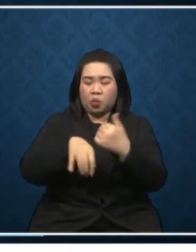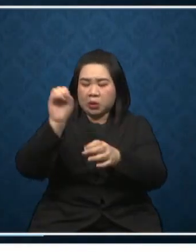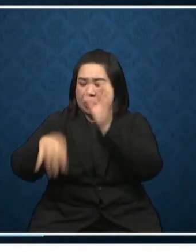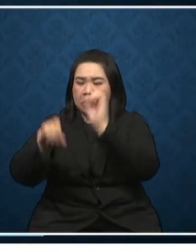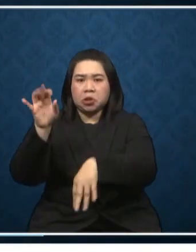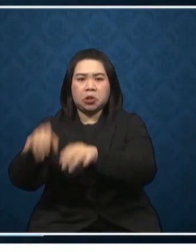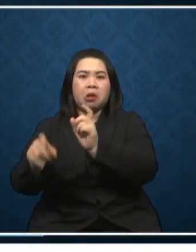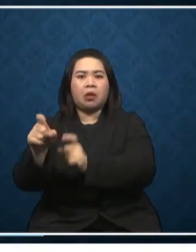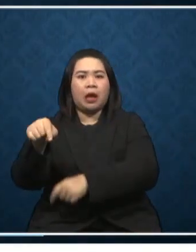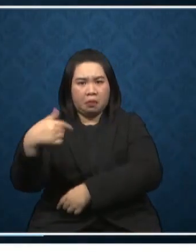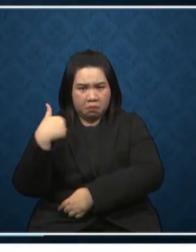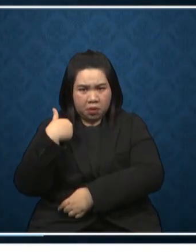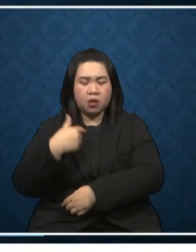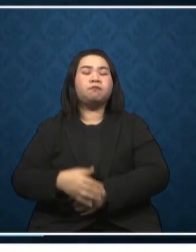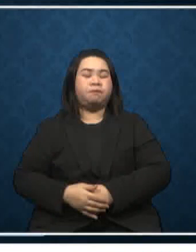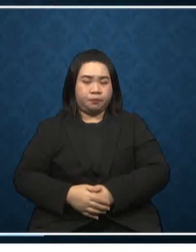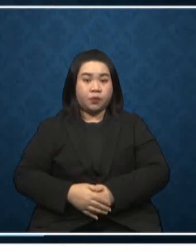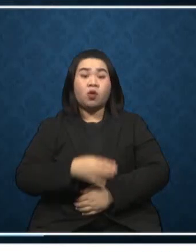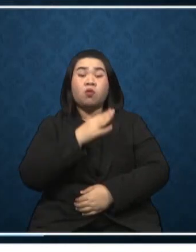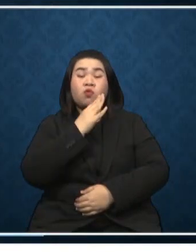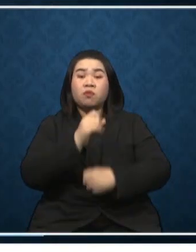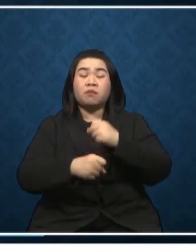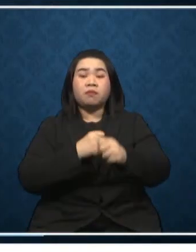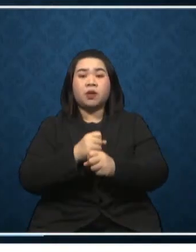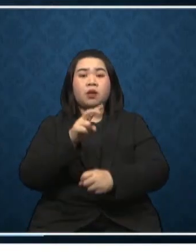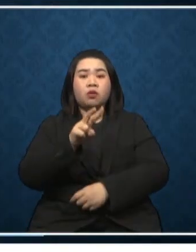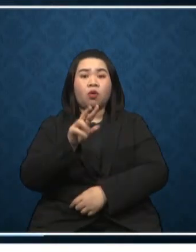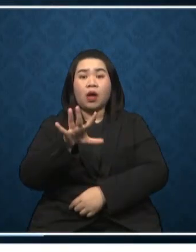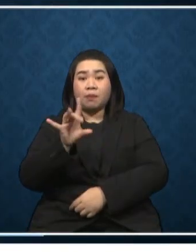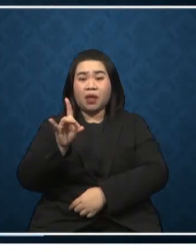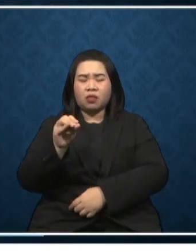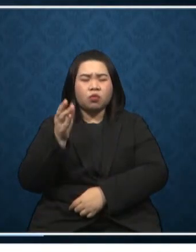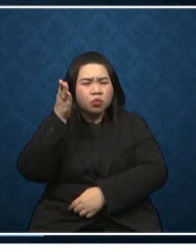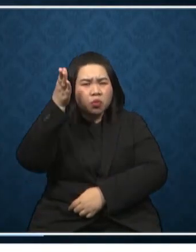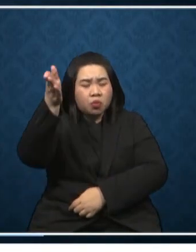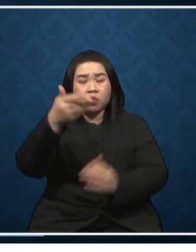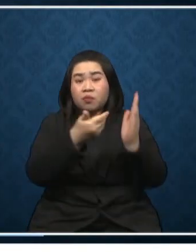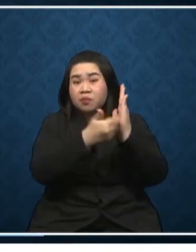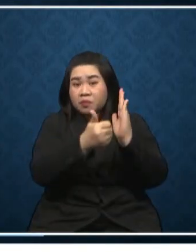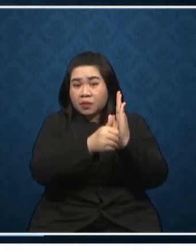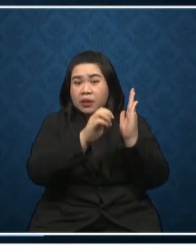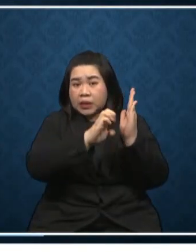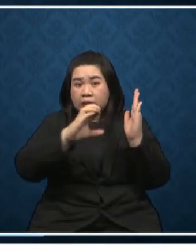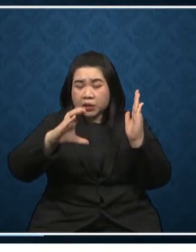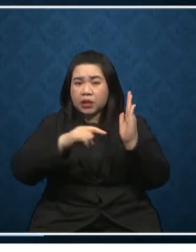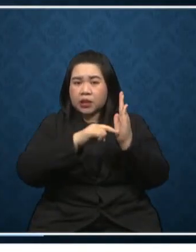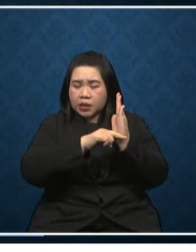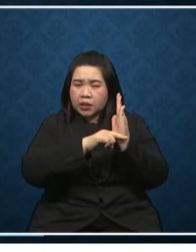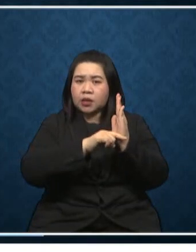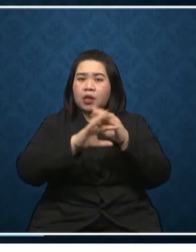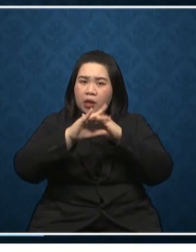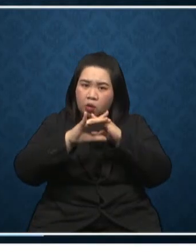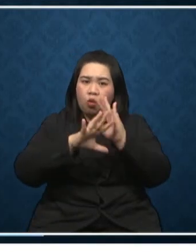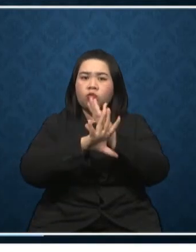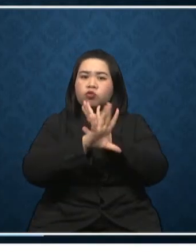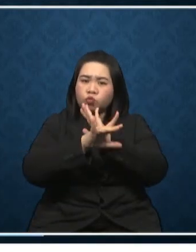การคาดการถ้เรามี EEC ในปี280 โดยเฉพาะ EEC ก็คือ ระยองชนบุรี ชะเชิงเศราจะ